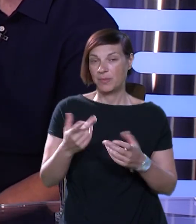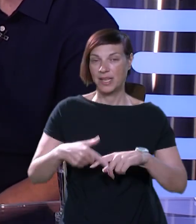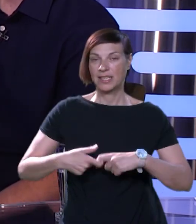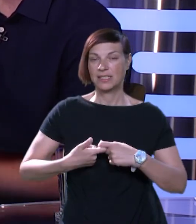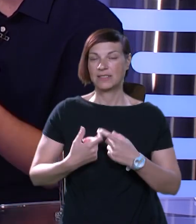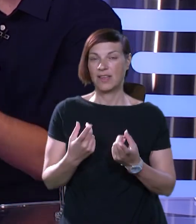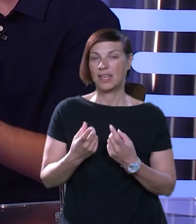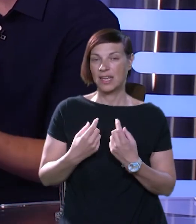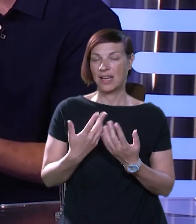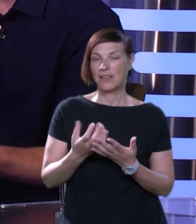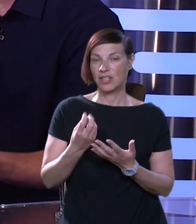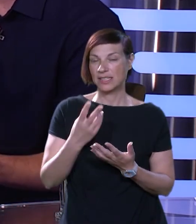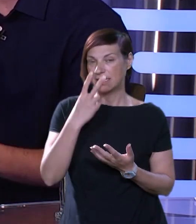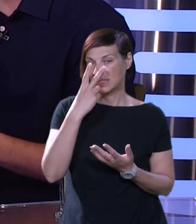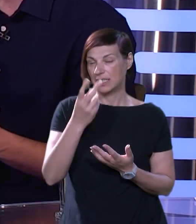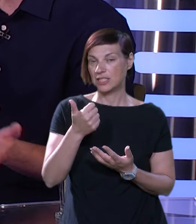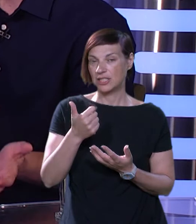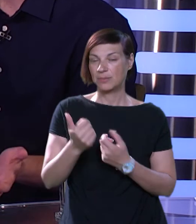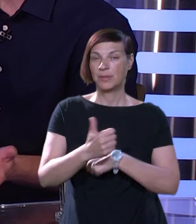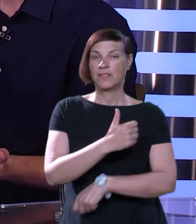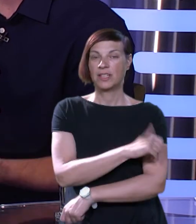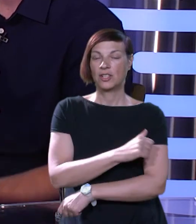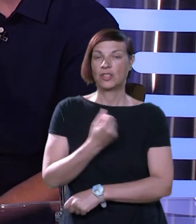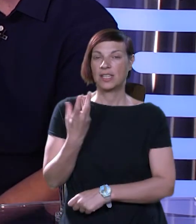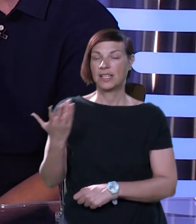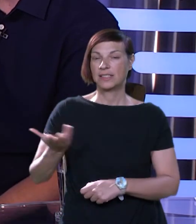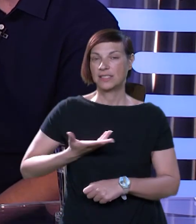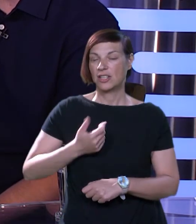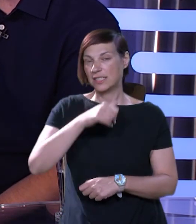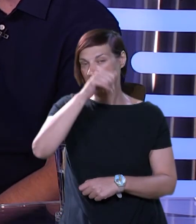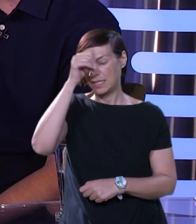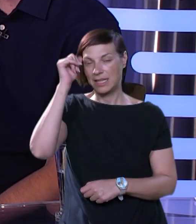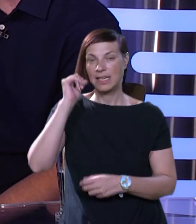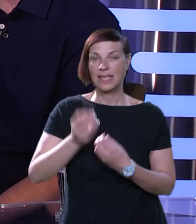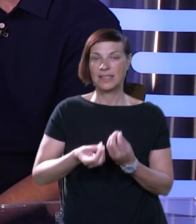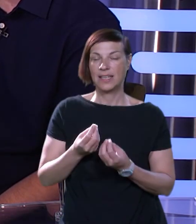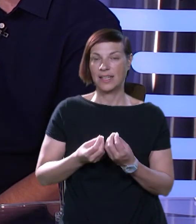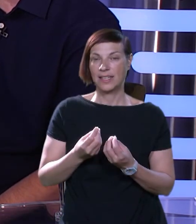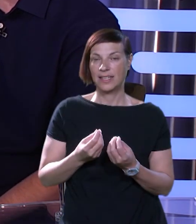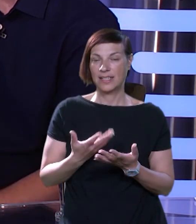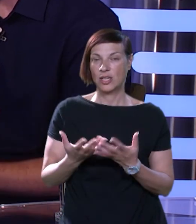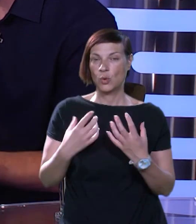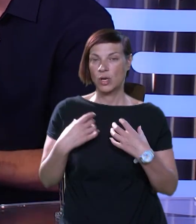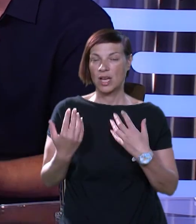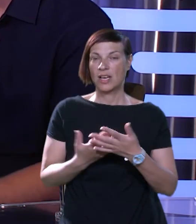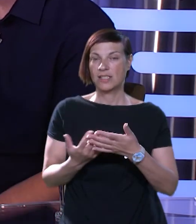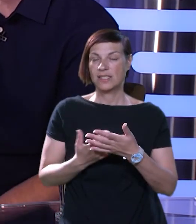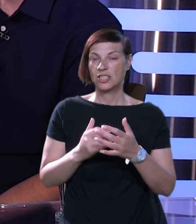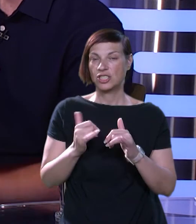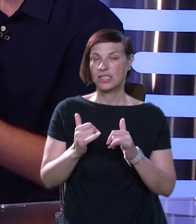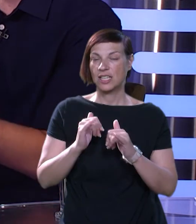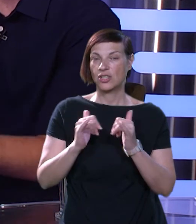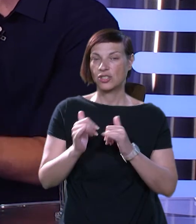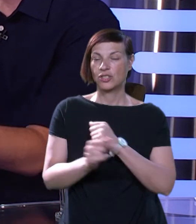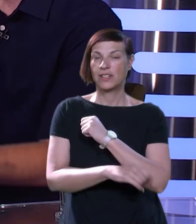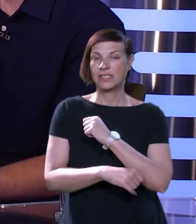neke stvari, ali kad evo ti gledaš iz tih prvih godina kada se dolazila na Dubrovačke ljetne igre i u kazalište, naravno gostovala